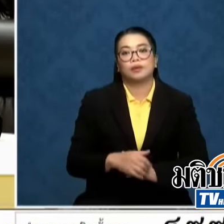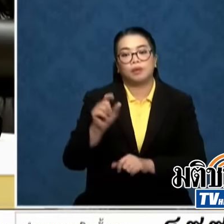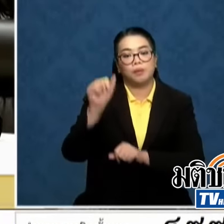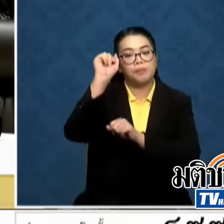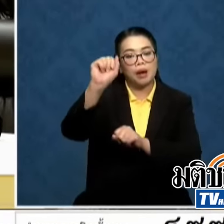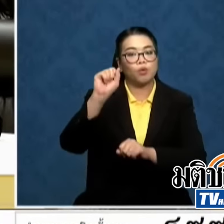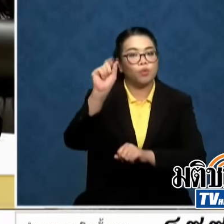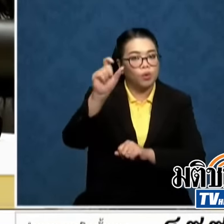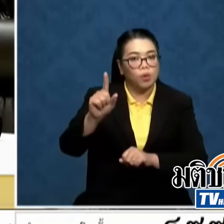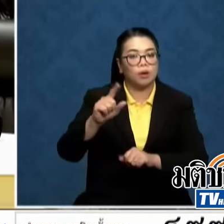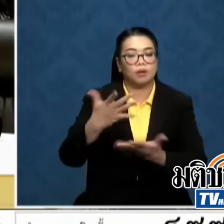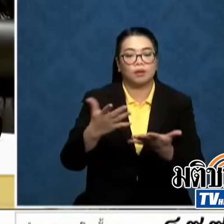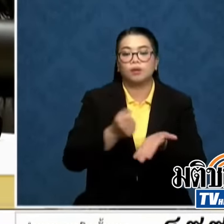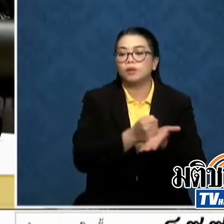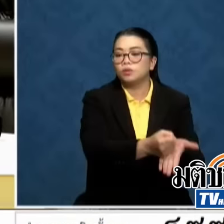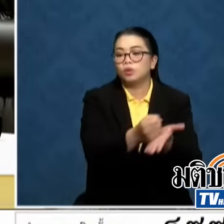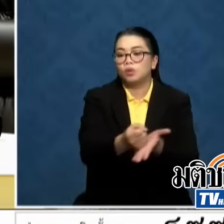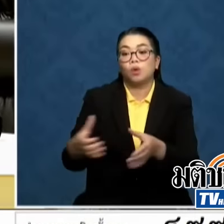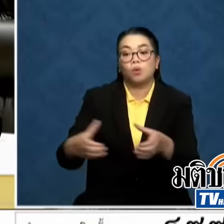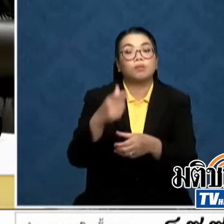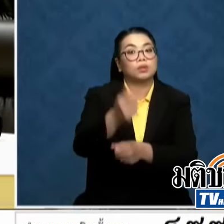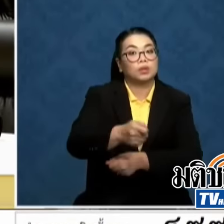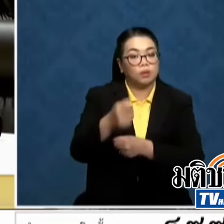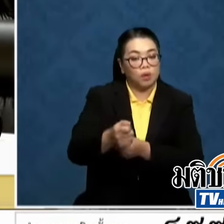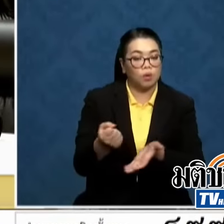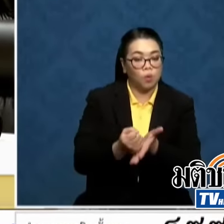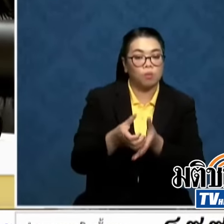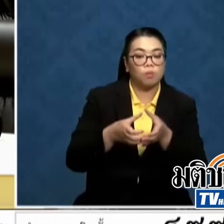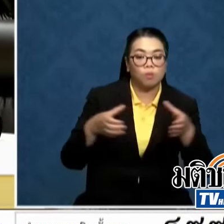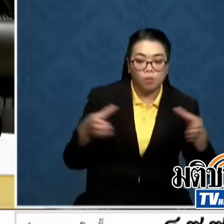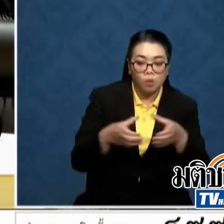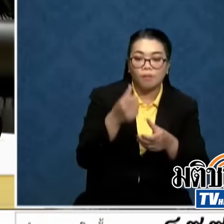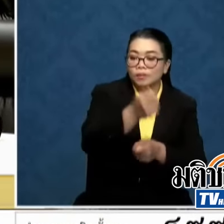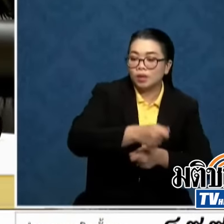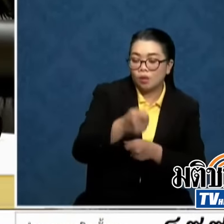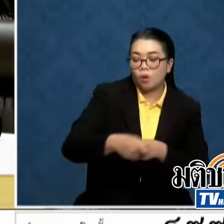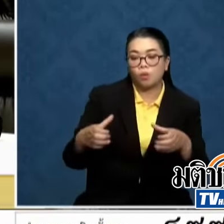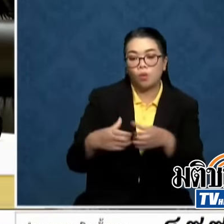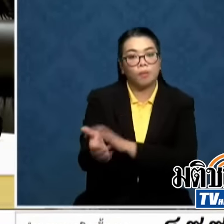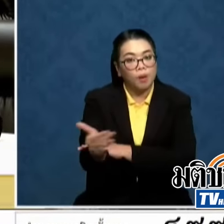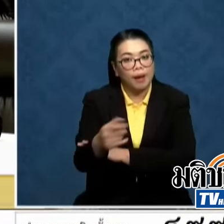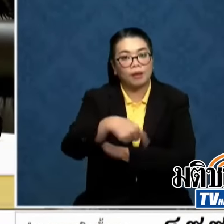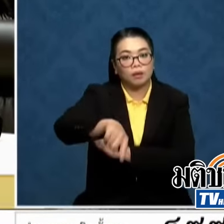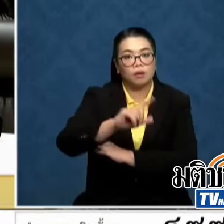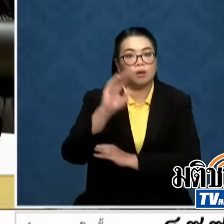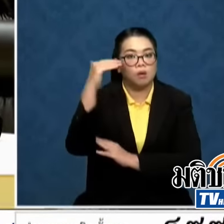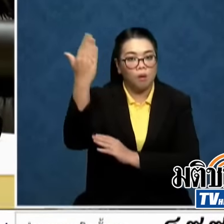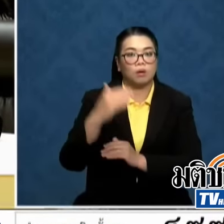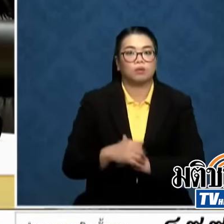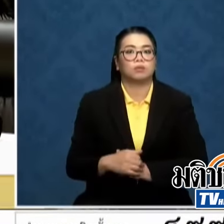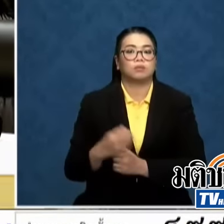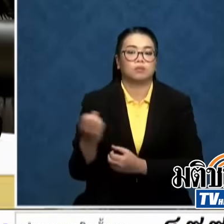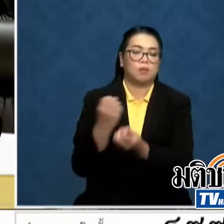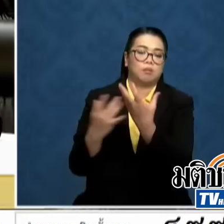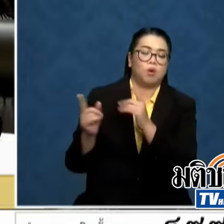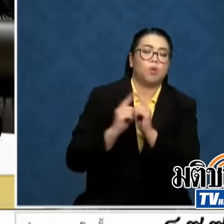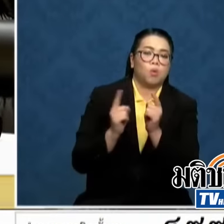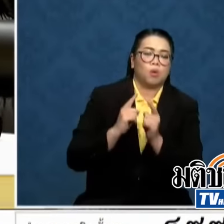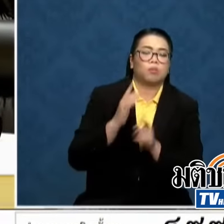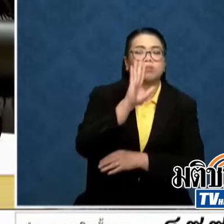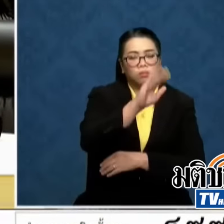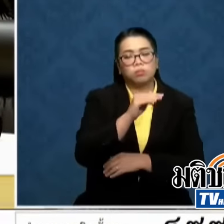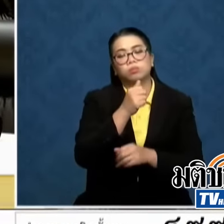ประกาศเขตภัยพิบัติแล้วเยียวยาช่วยเหลือเกษตรกรก่อนวันนี้มีเสียงเกษตรกรคุยกับผมบอก